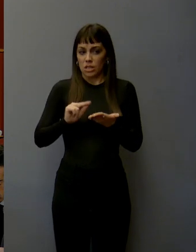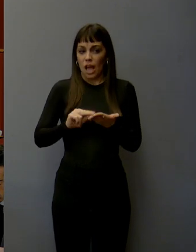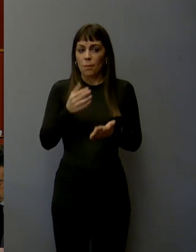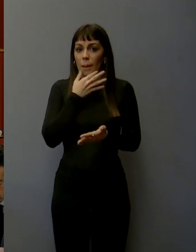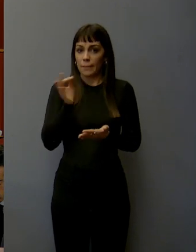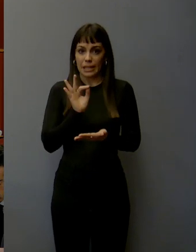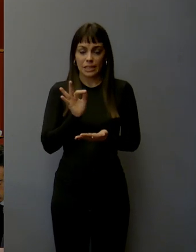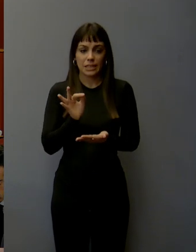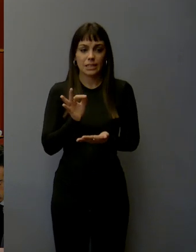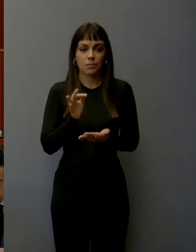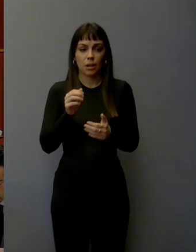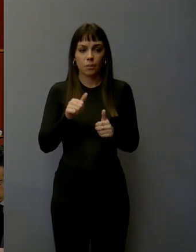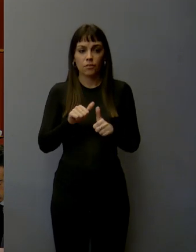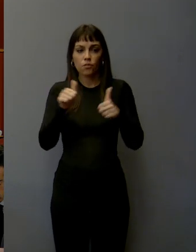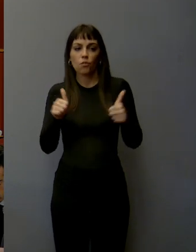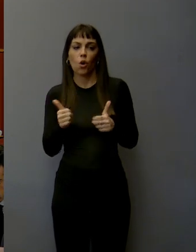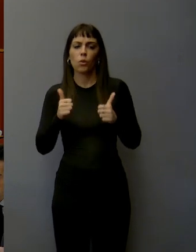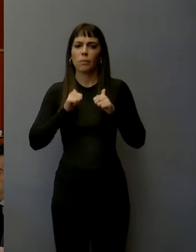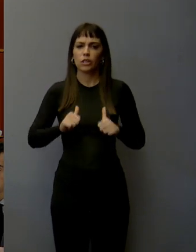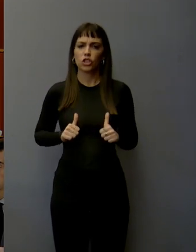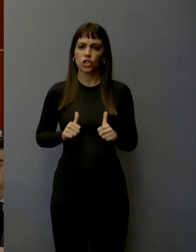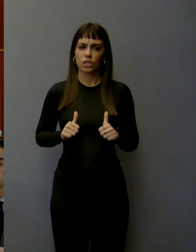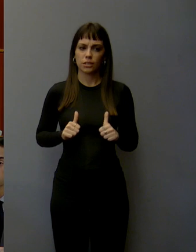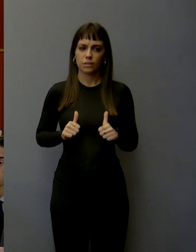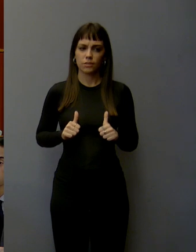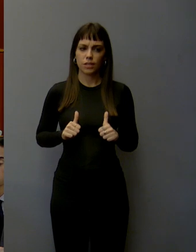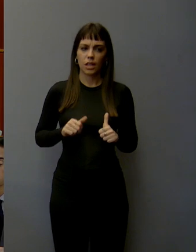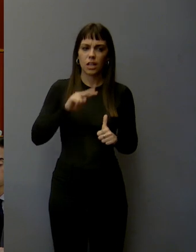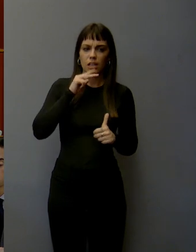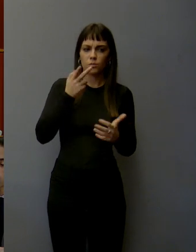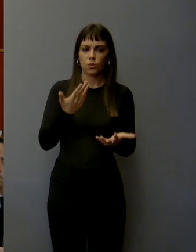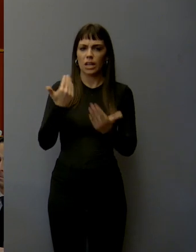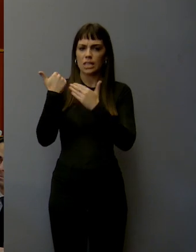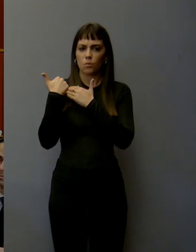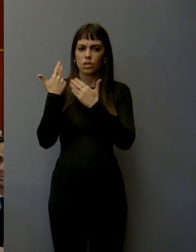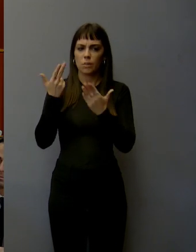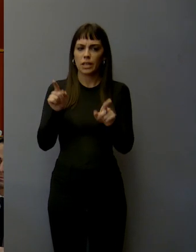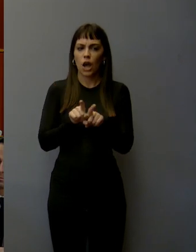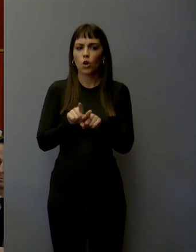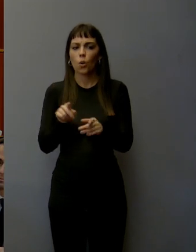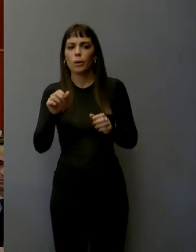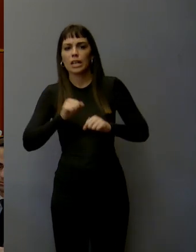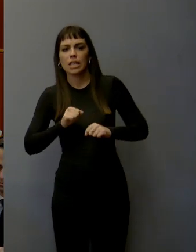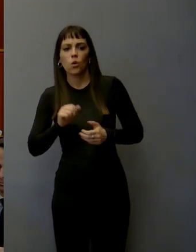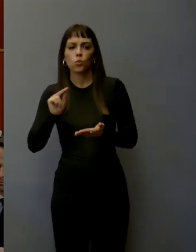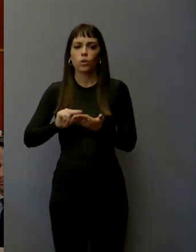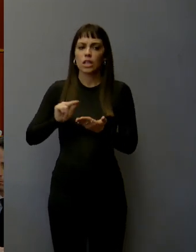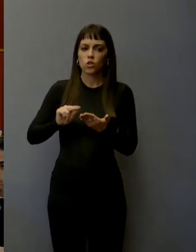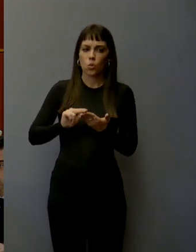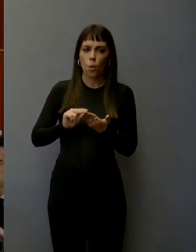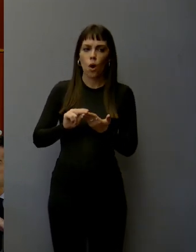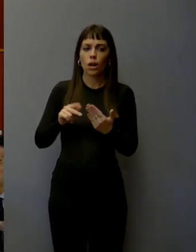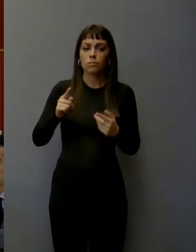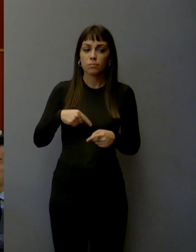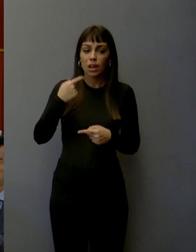di contribuire a servizi indispensabili come la salute e la scuola poi ci può essere un'insoddisfazione sulla qualità dei servizi ma